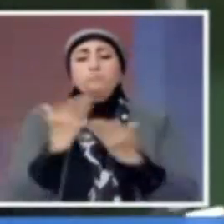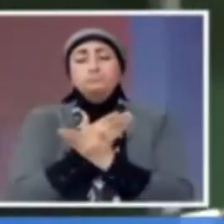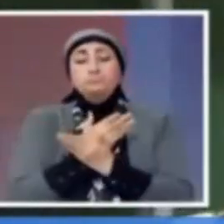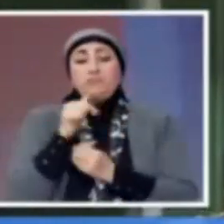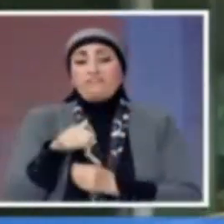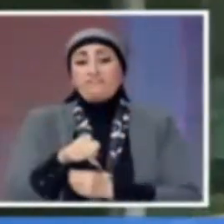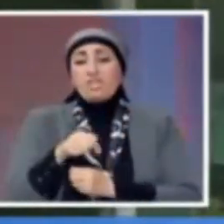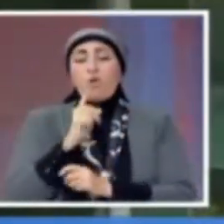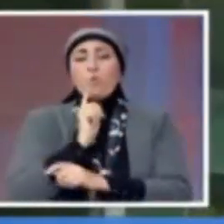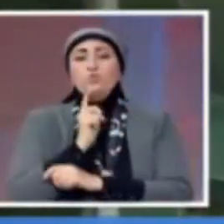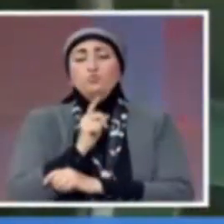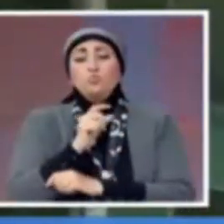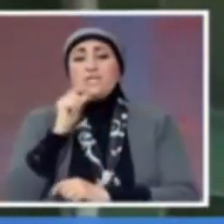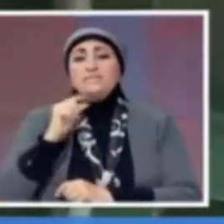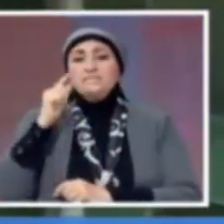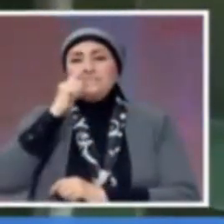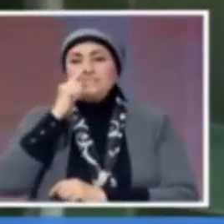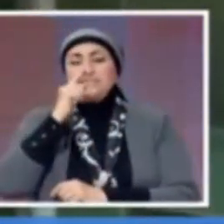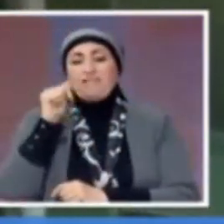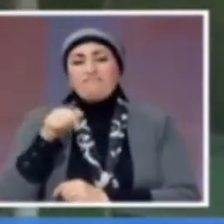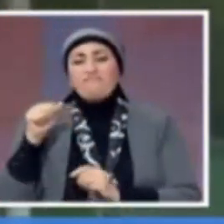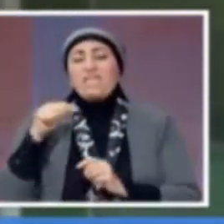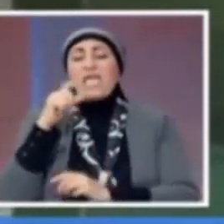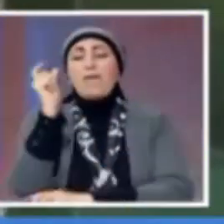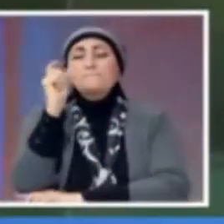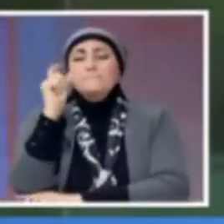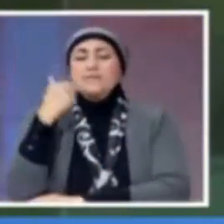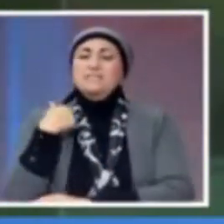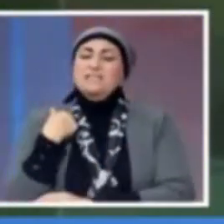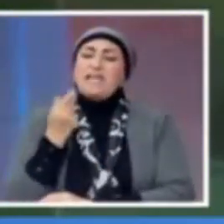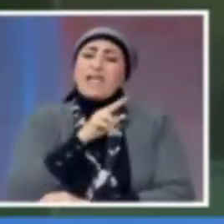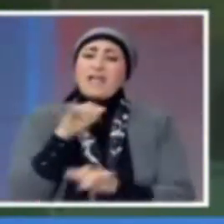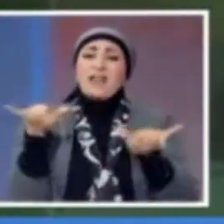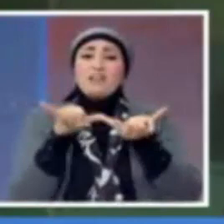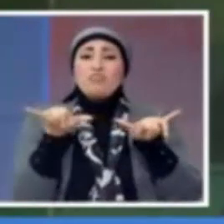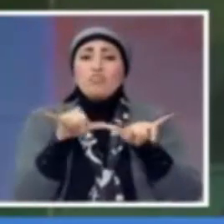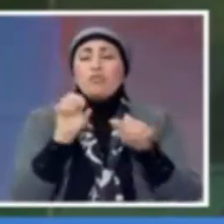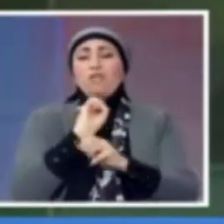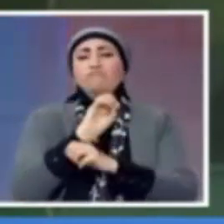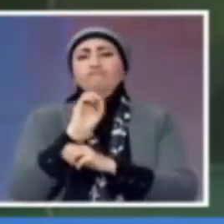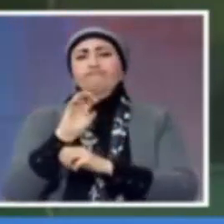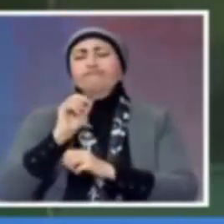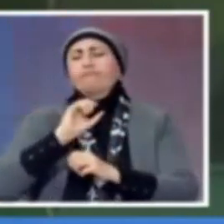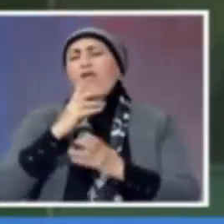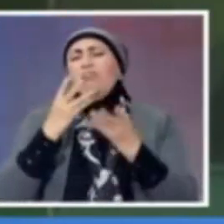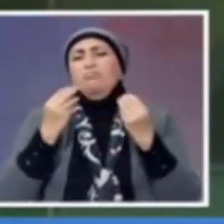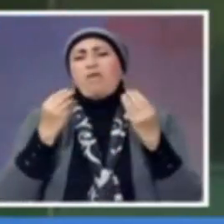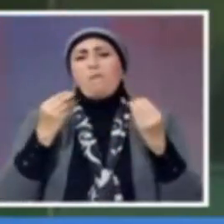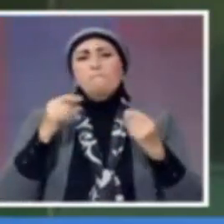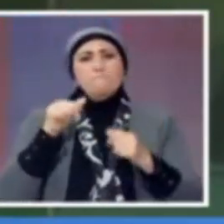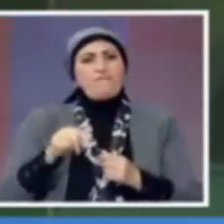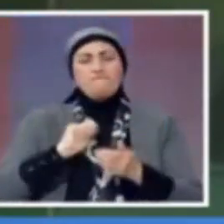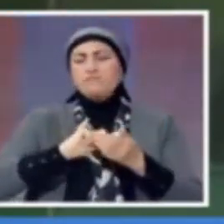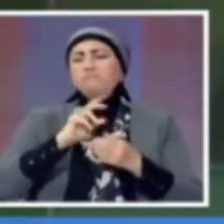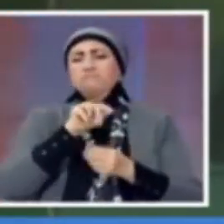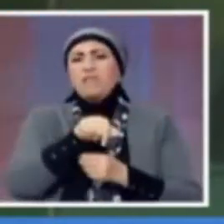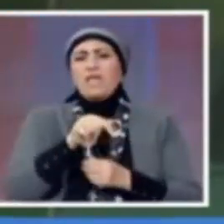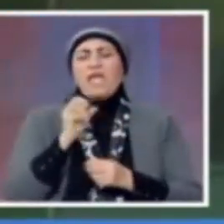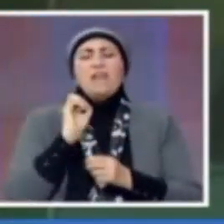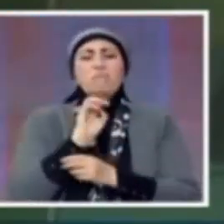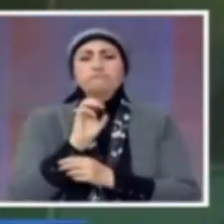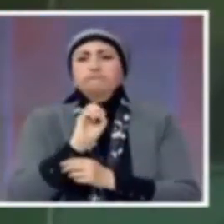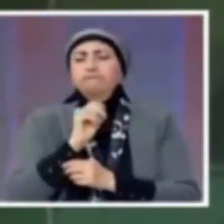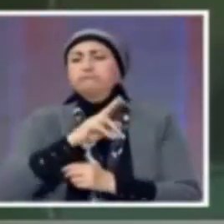المساجد من باب ملء الفراغ ومن باب نشاط الوزارة الإلكتروني. أطلقنا عدة رسائل